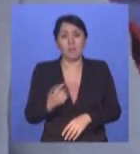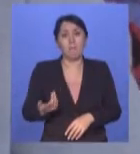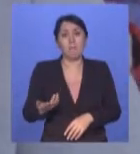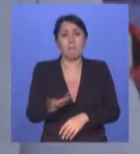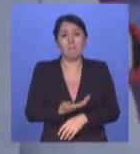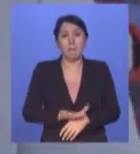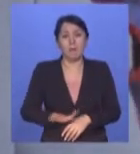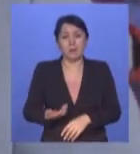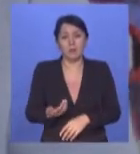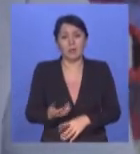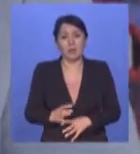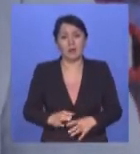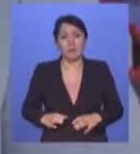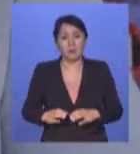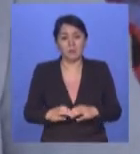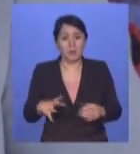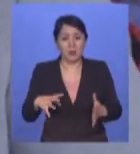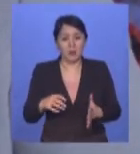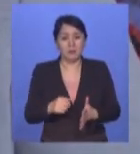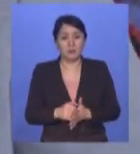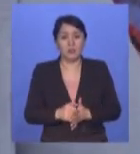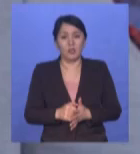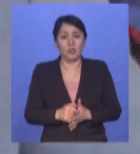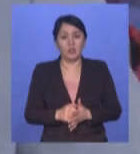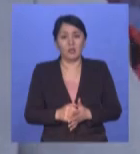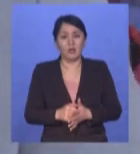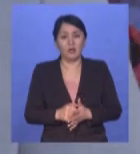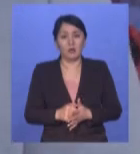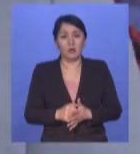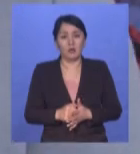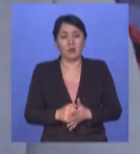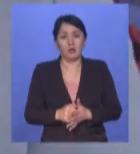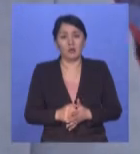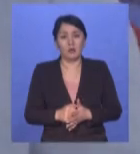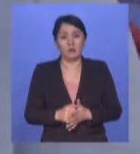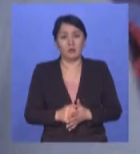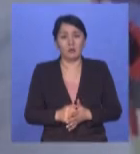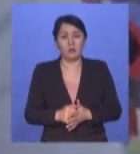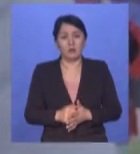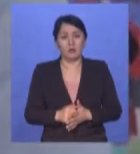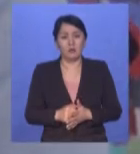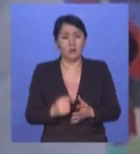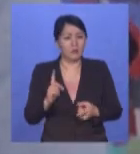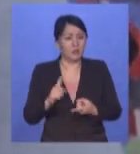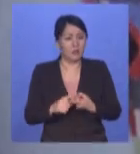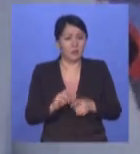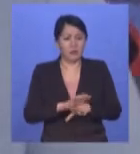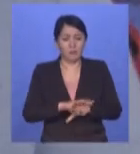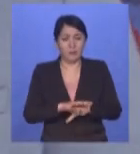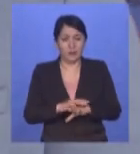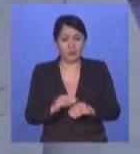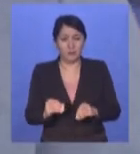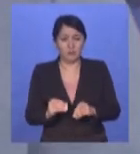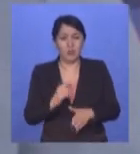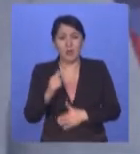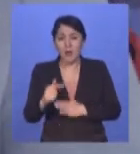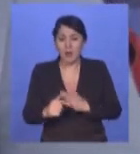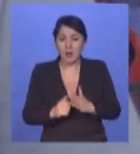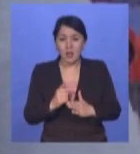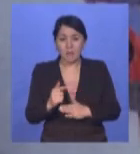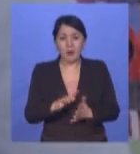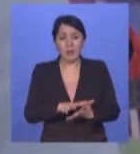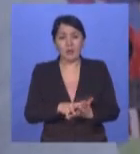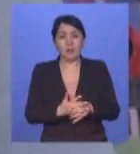біздің компания ретінде біз айналысамыз STEAM-ді, яғни ол кабинетке тәуелді болмау керек деп. Яғни ауыл мектебі болсын, қала мектебі болсын,